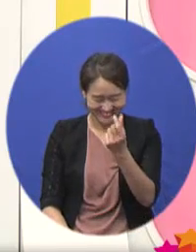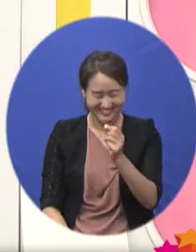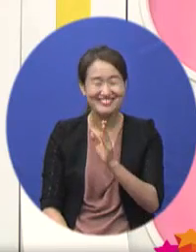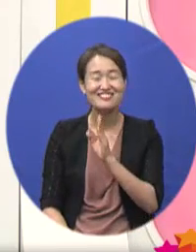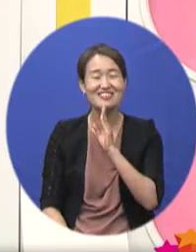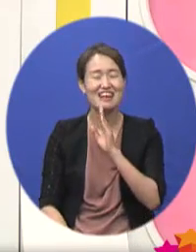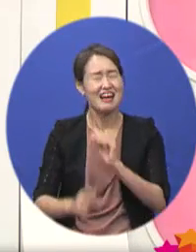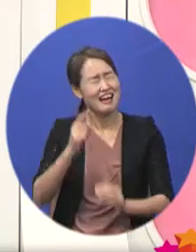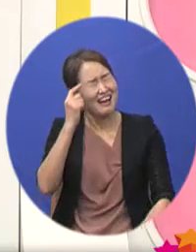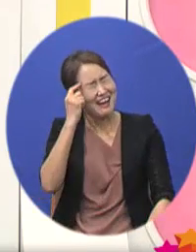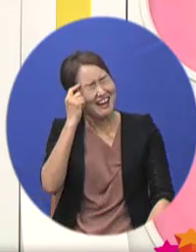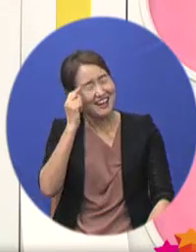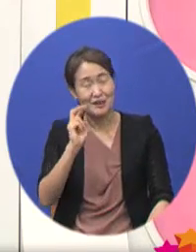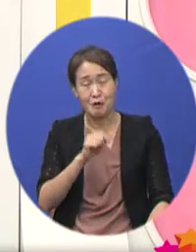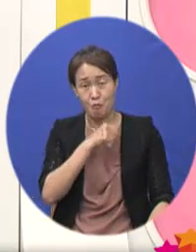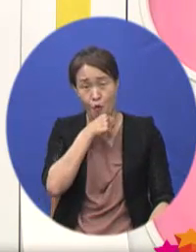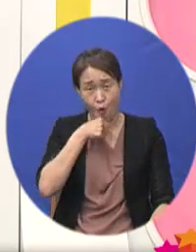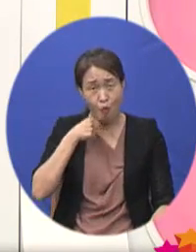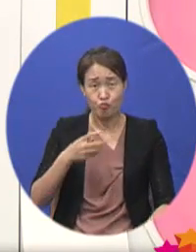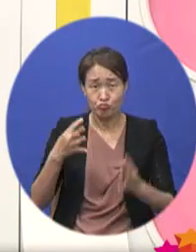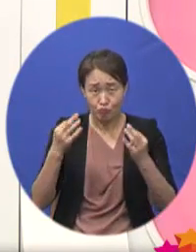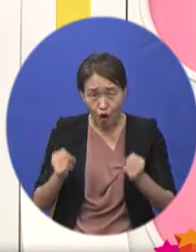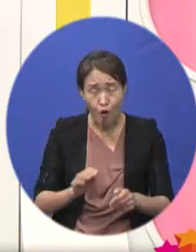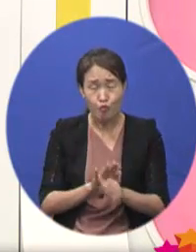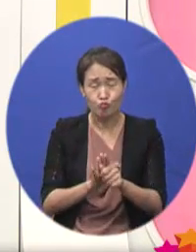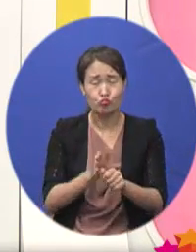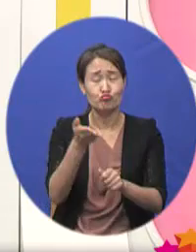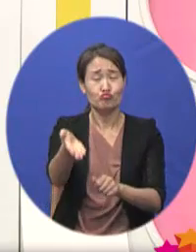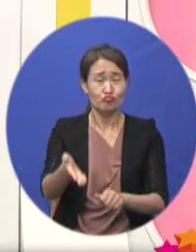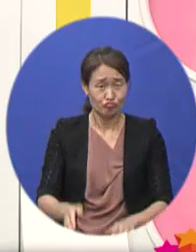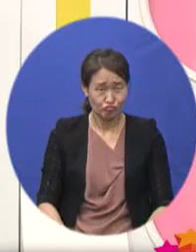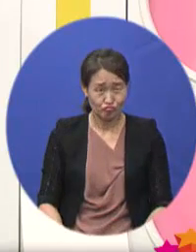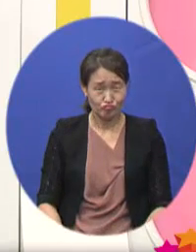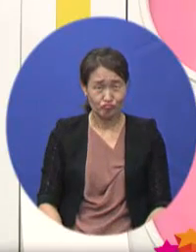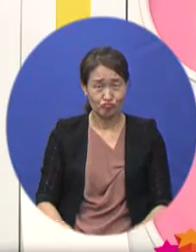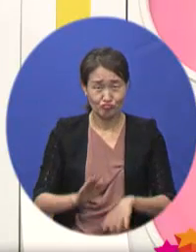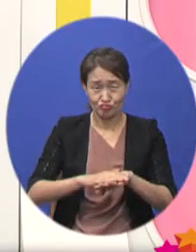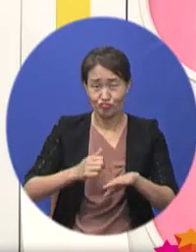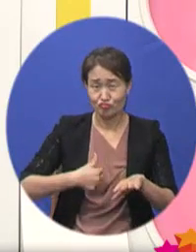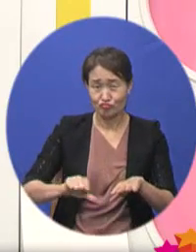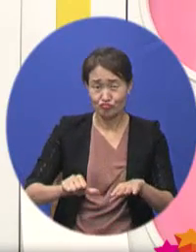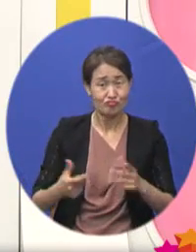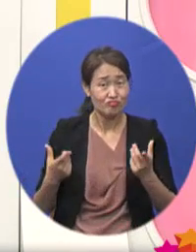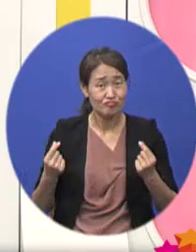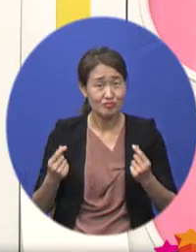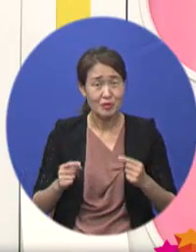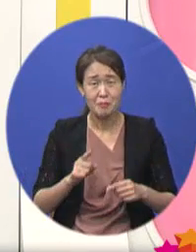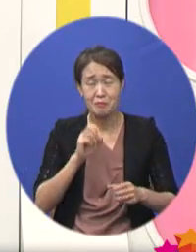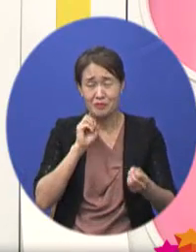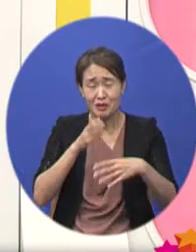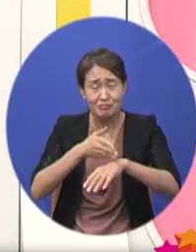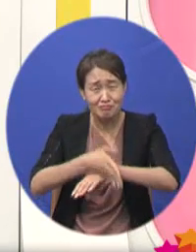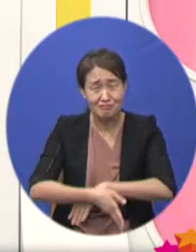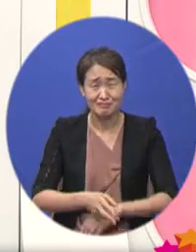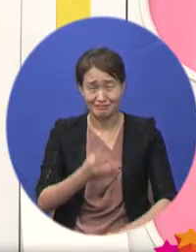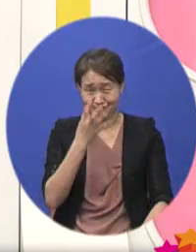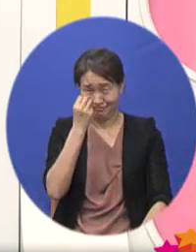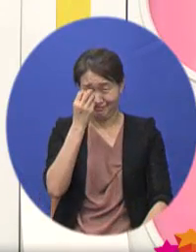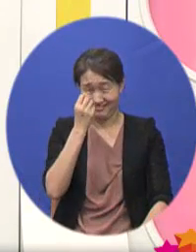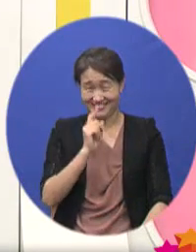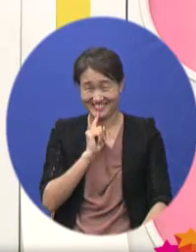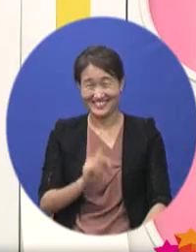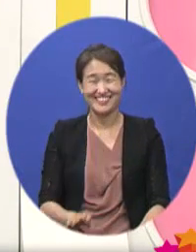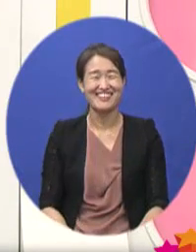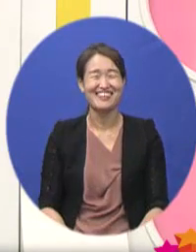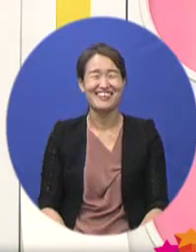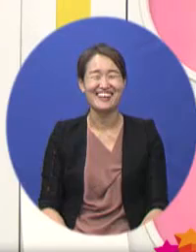예, 네, 생각해보네. 네. 맛있는 것 좀 많이 해드리세요. 우리 우리 손주. 예, 대답이 한참 늦게 나오는 거 보니까 좀 거시경가